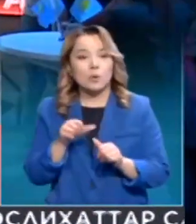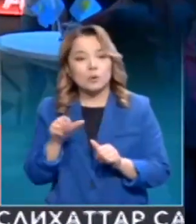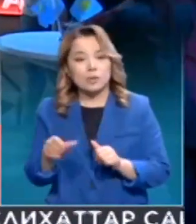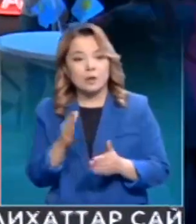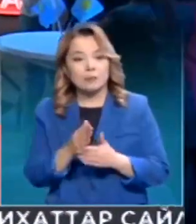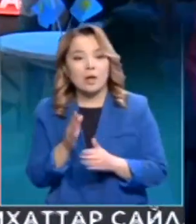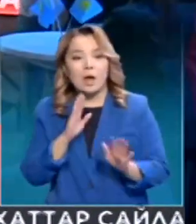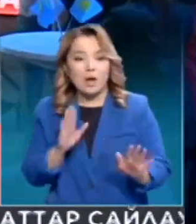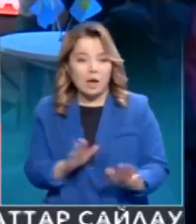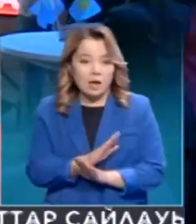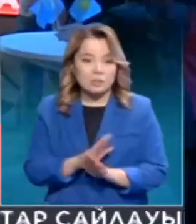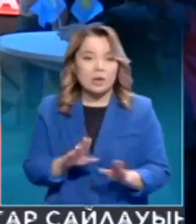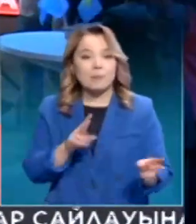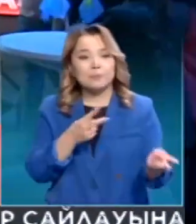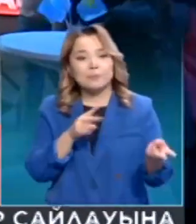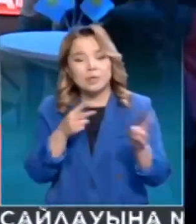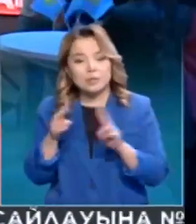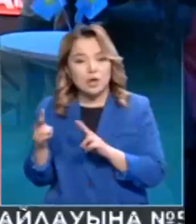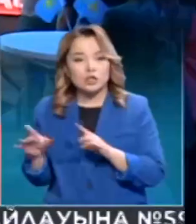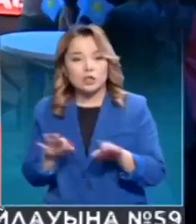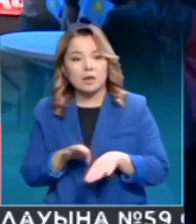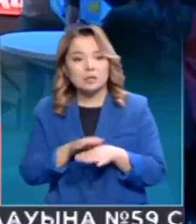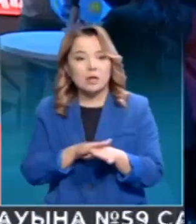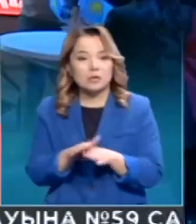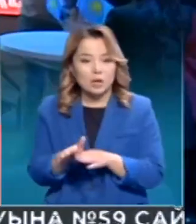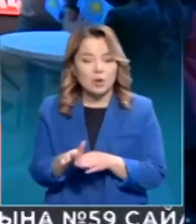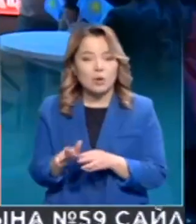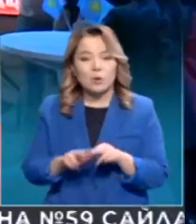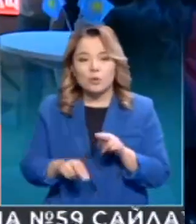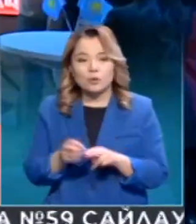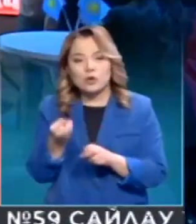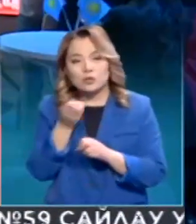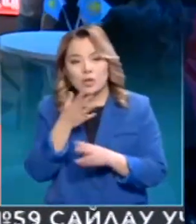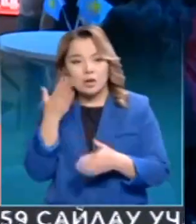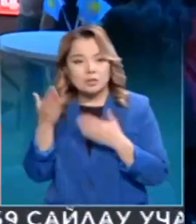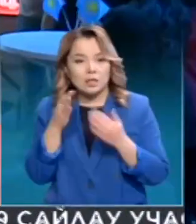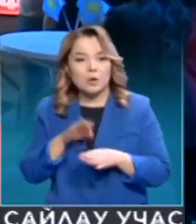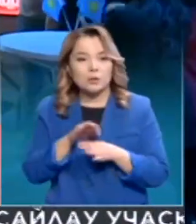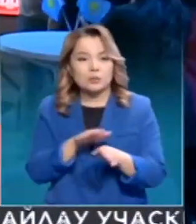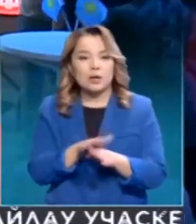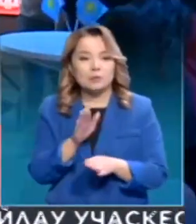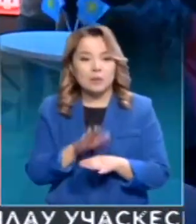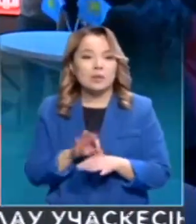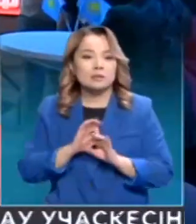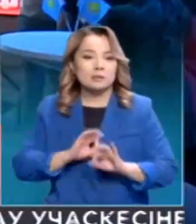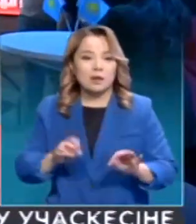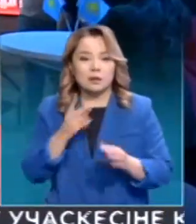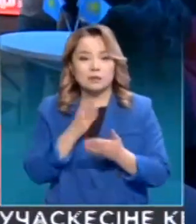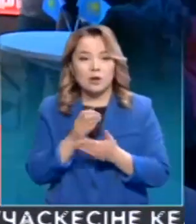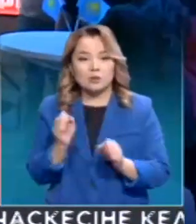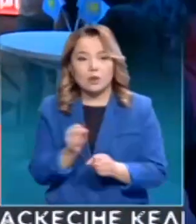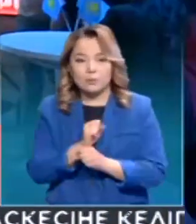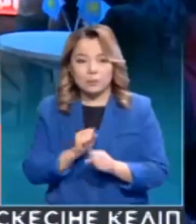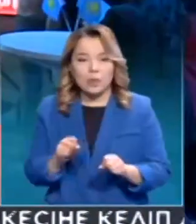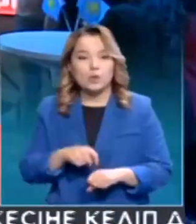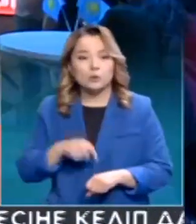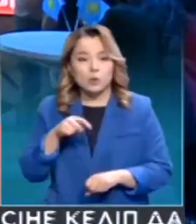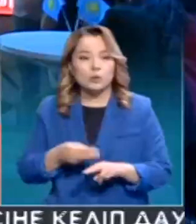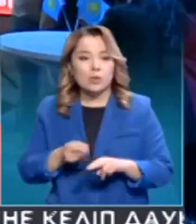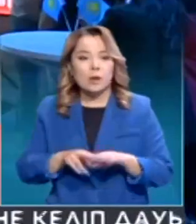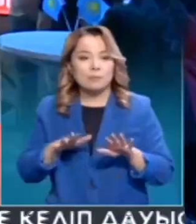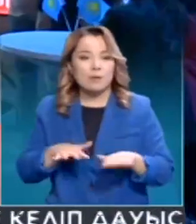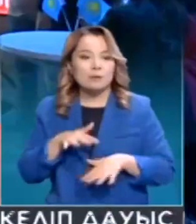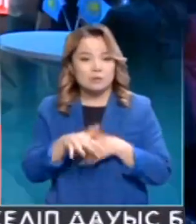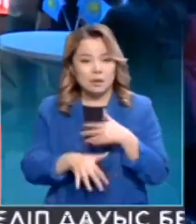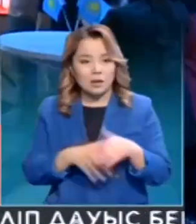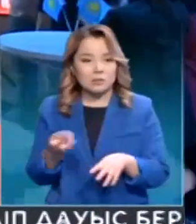мұнда ән айтылып, би билеп шара өте көңілді өтіп жатыр. Мұндағы атмосфераны жеткізу мүмкін емес, оны сезіну үшін дәл осы жерге келу